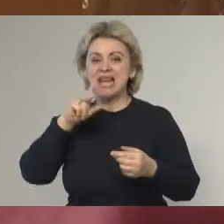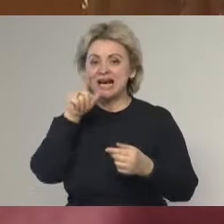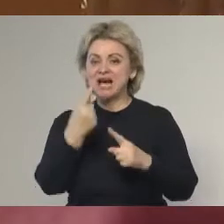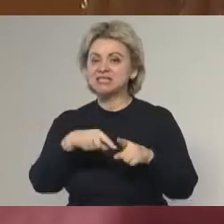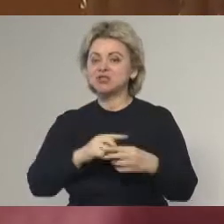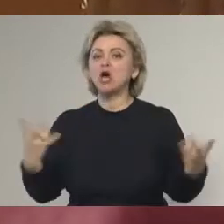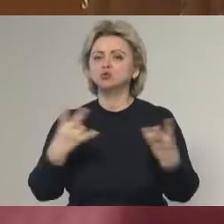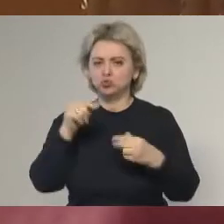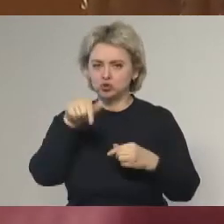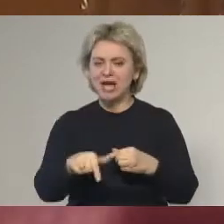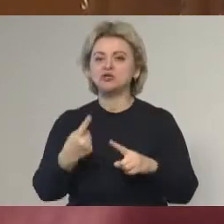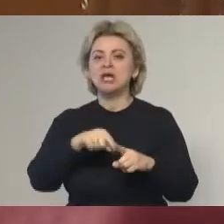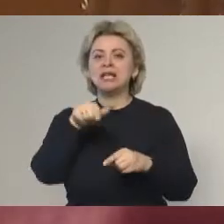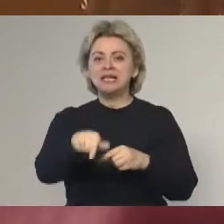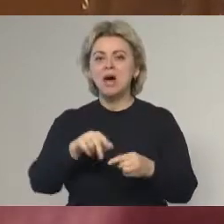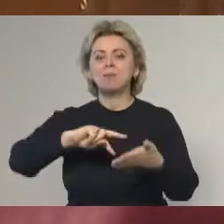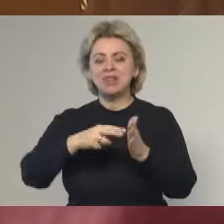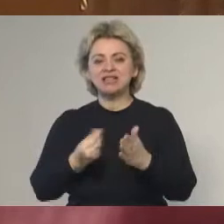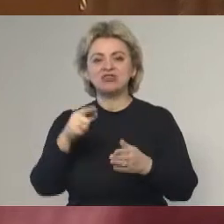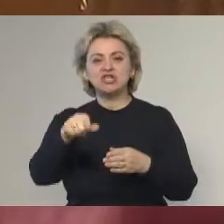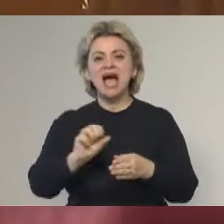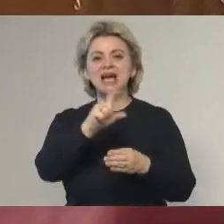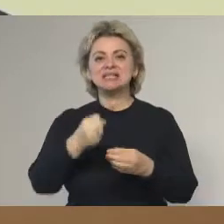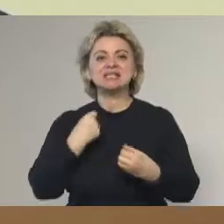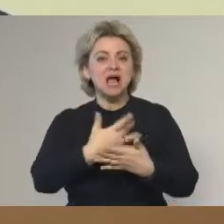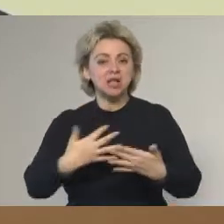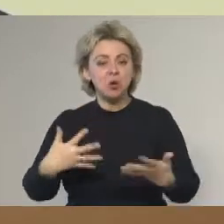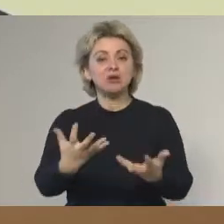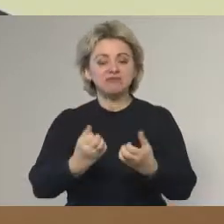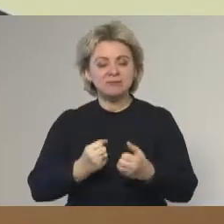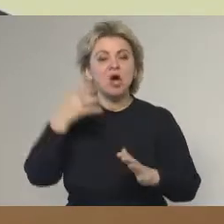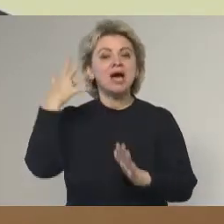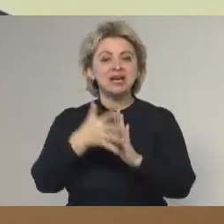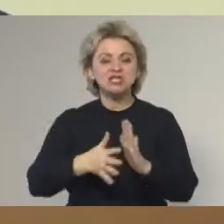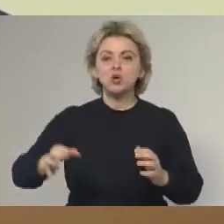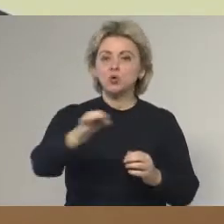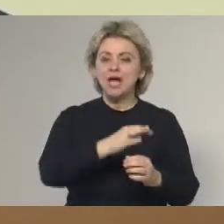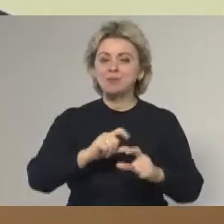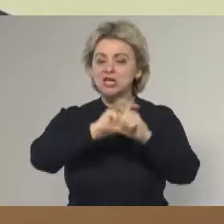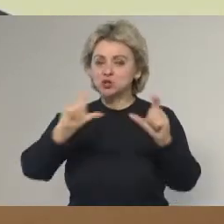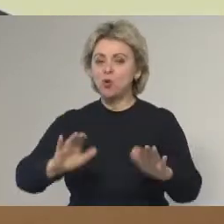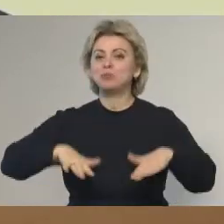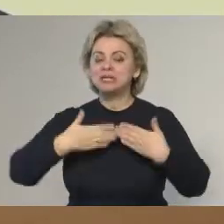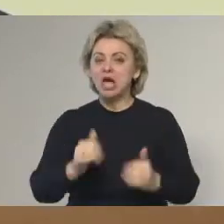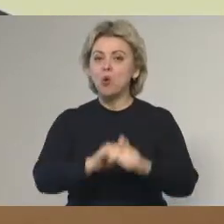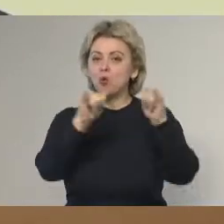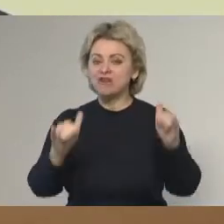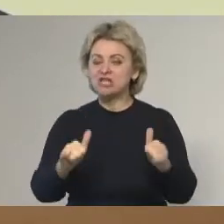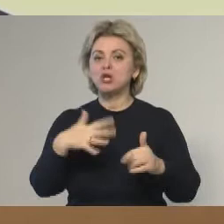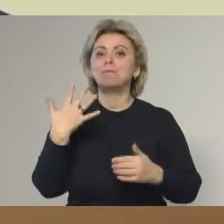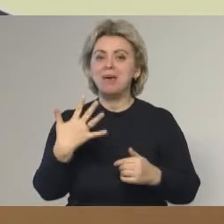для нуждающихся, плюс сверхплановые деньги с акцизов на алкоголь. Расходы областного бюджета предлагаются к увеличению